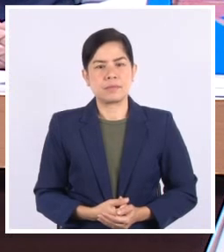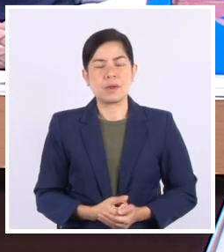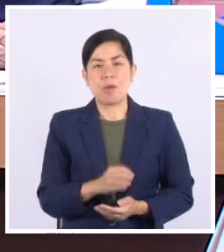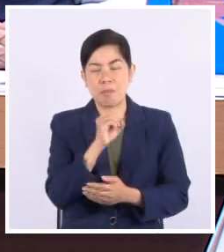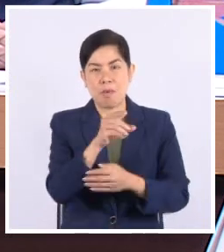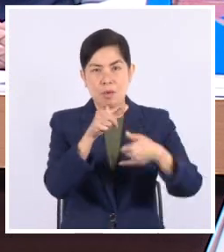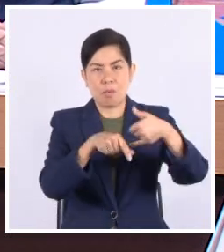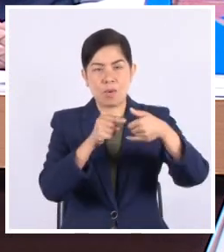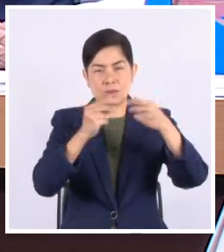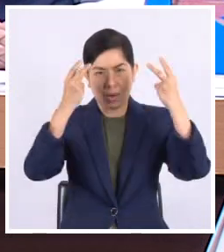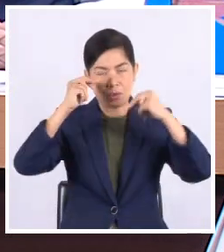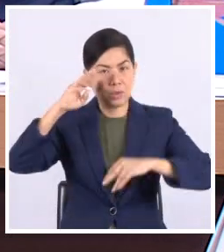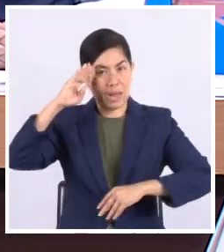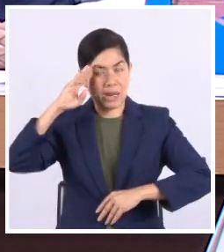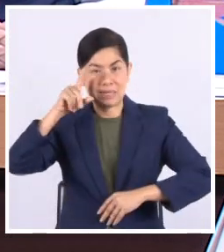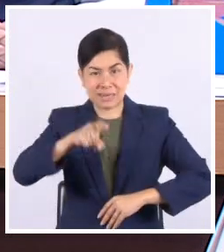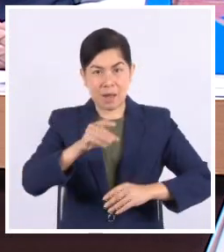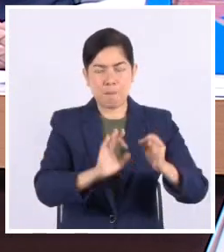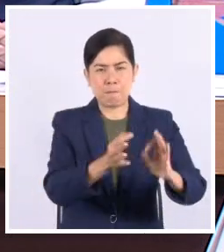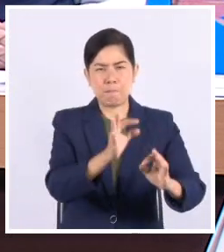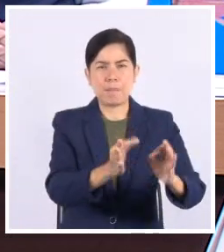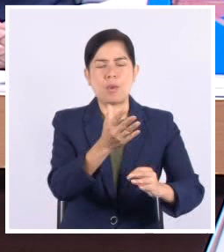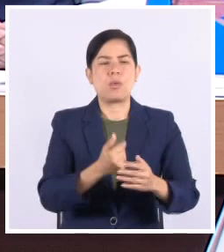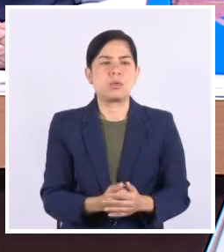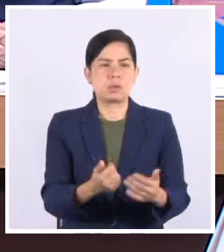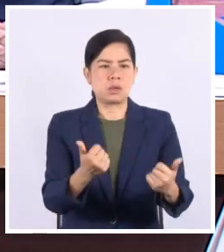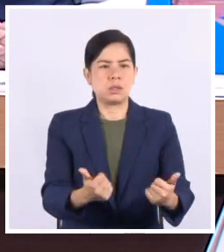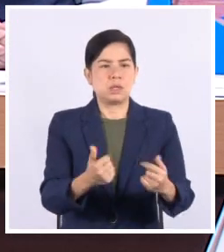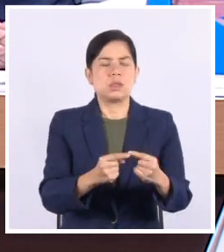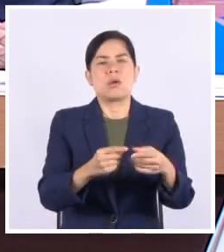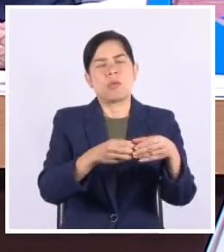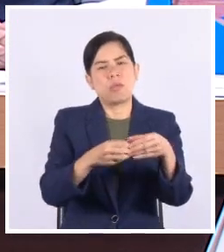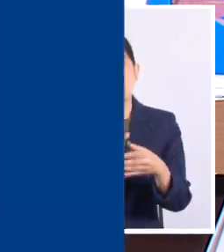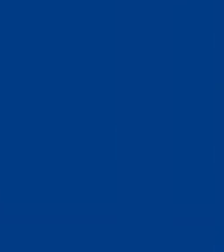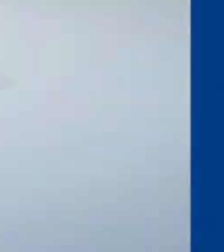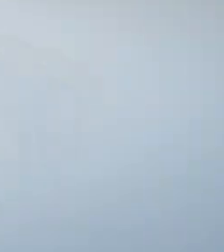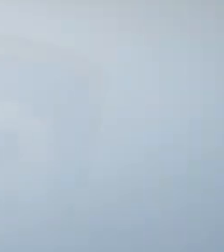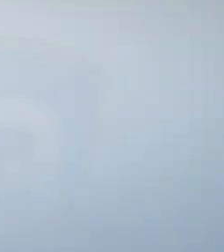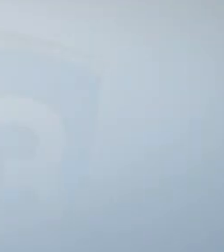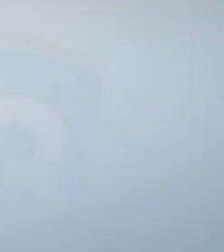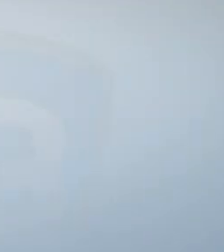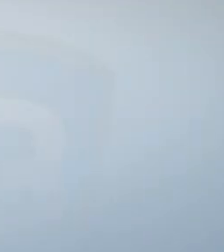าประยุทธ์สั่งเผาน ะ แต่คนเมายาเดี๋ยวนี้โอ้โหทั้งหญิงทั้งชายนะมีทุกวันเยอะเหลือเกินนะครับ